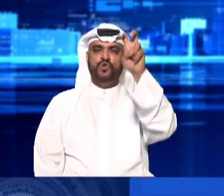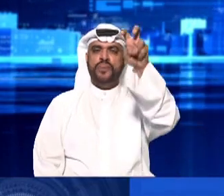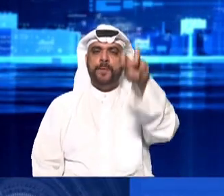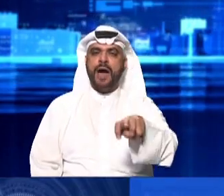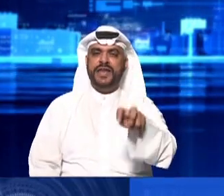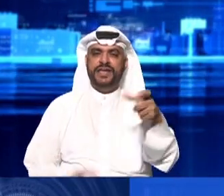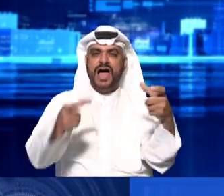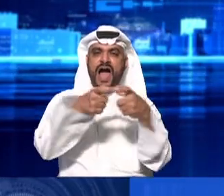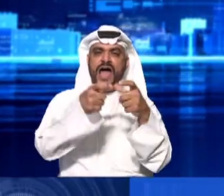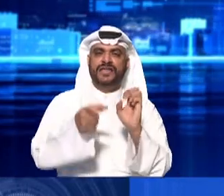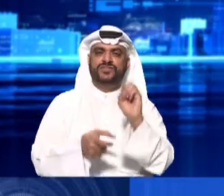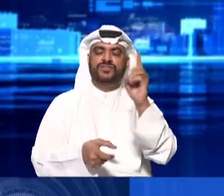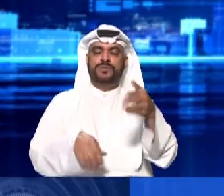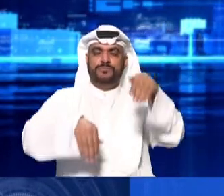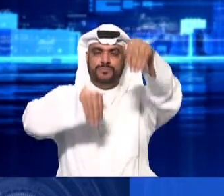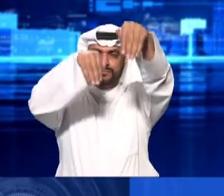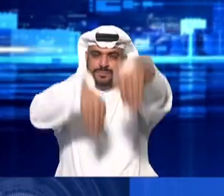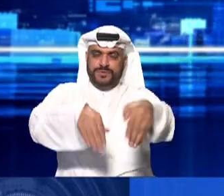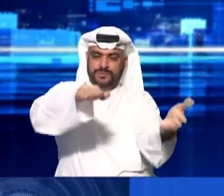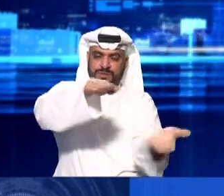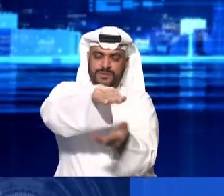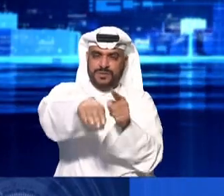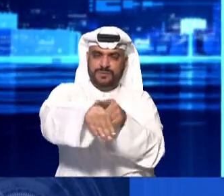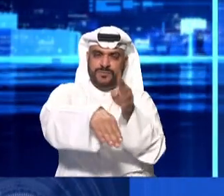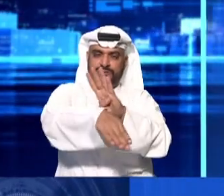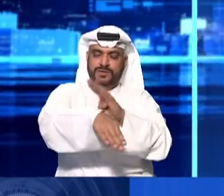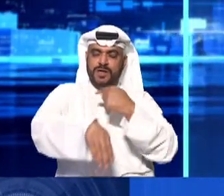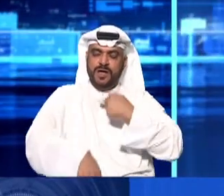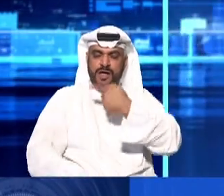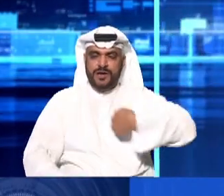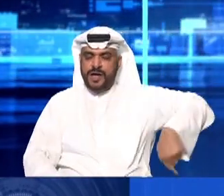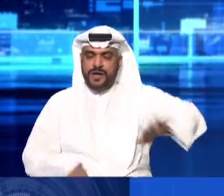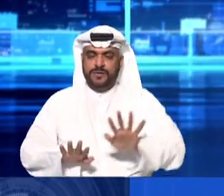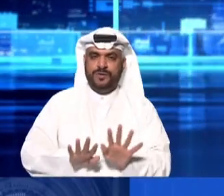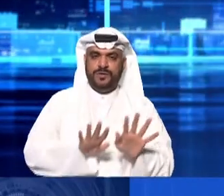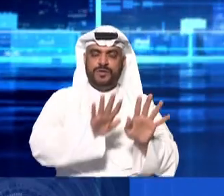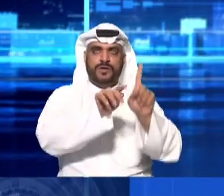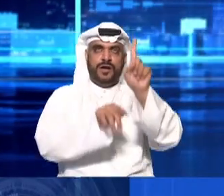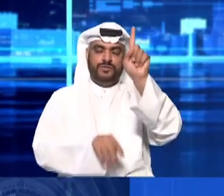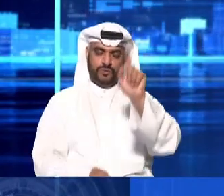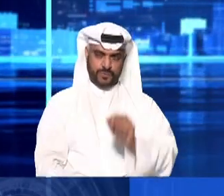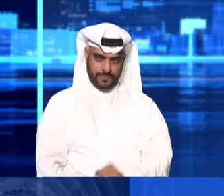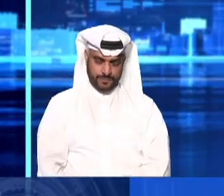بعد صلاة عصر اليوم. إنا لله وإنا إليه راجعون.